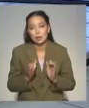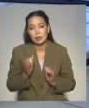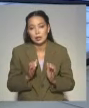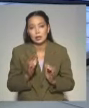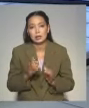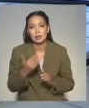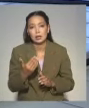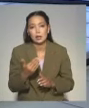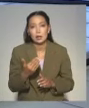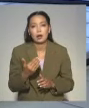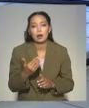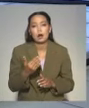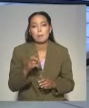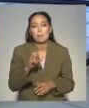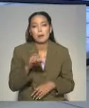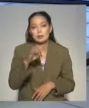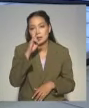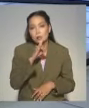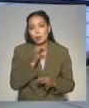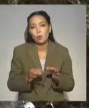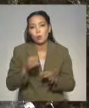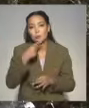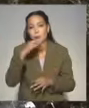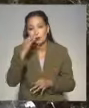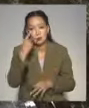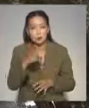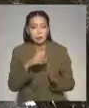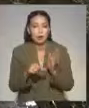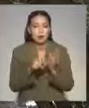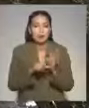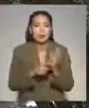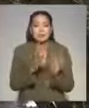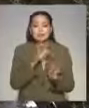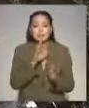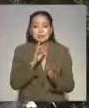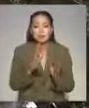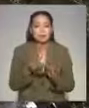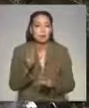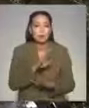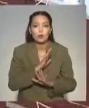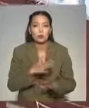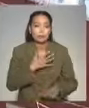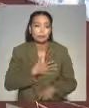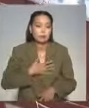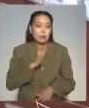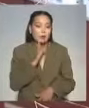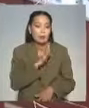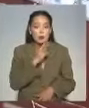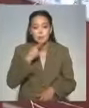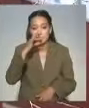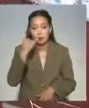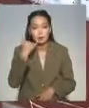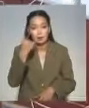туралы Батыс Қазақстан облыстық полиция департаментінен хабарлады. 6-шы класта оқитын қызының үйге келмегеніне алаңдаған анасы полицияға